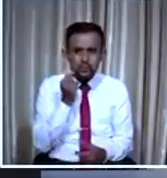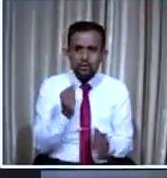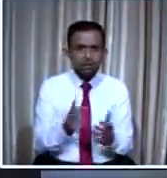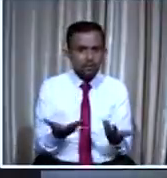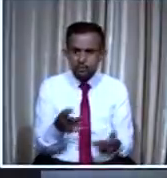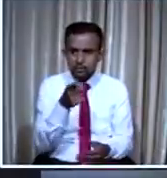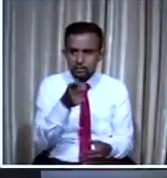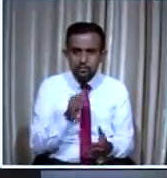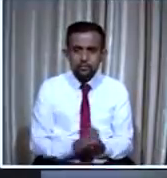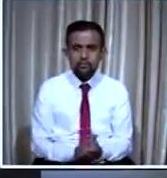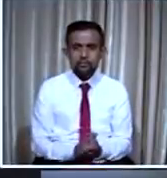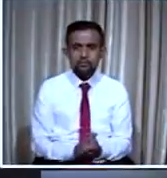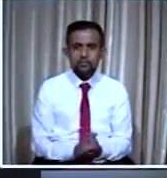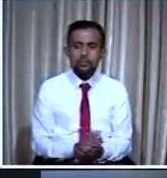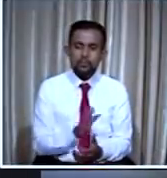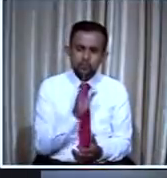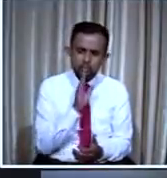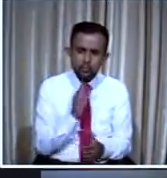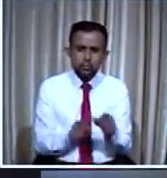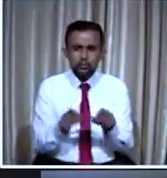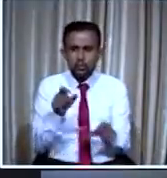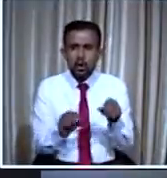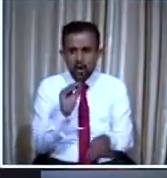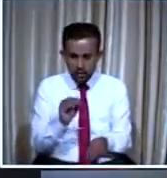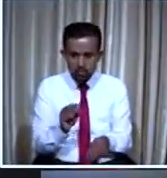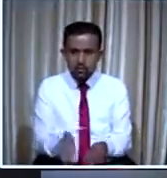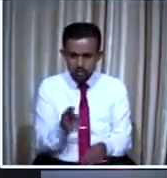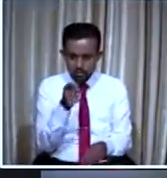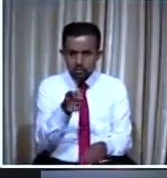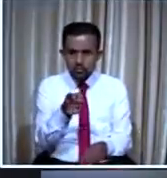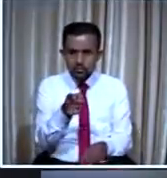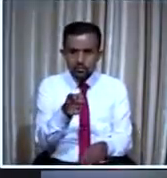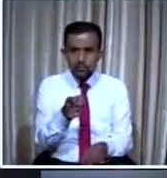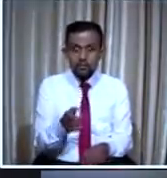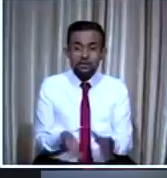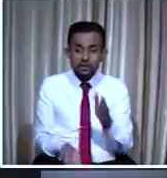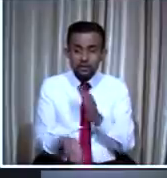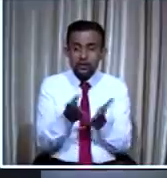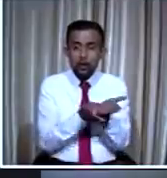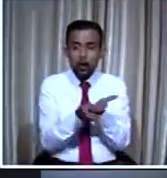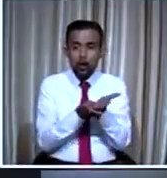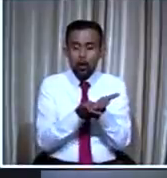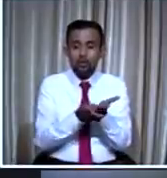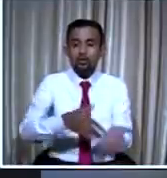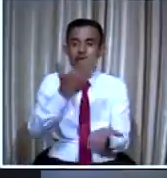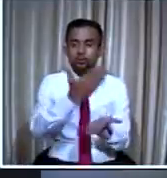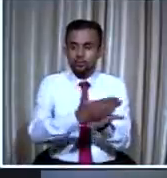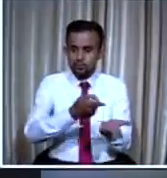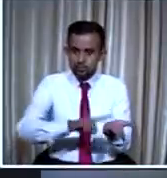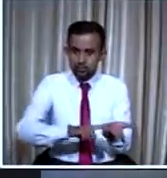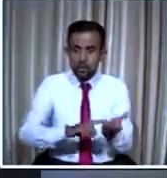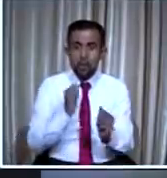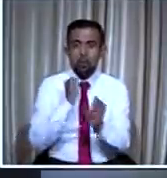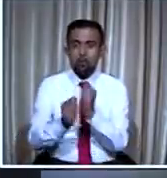නෙවෙයිද? අහිංසක ජනතාවක් නම් මේ විදිහට කරයිද? යන්න තියෙන කෝච්චි ටික වැහුවා. බස්